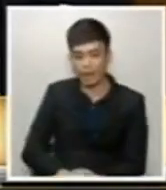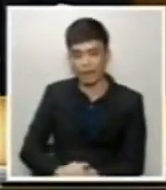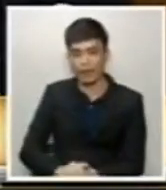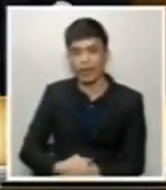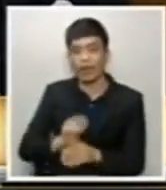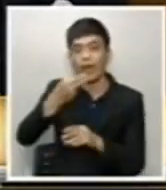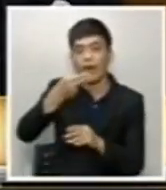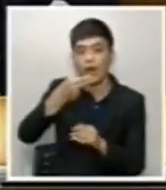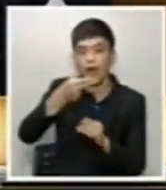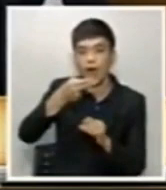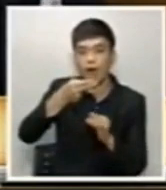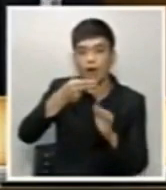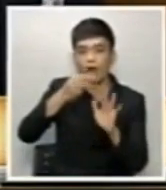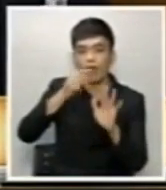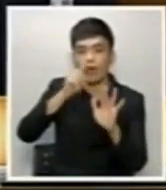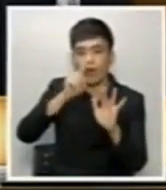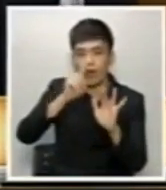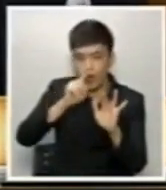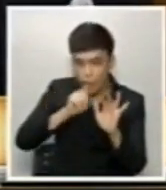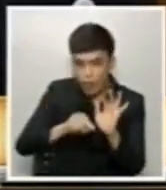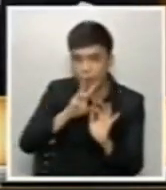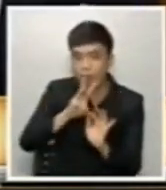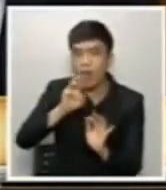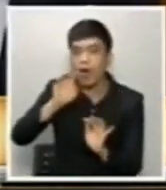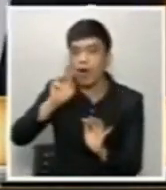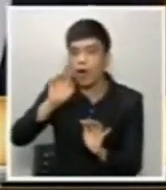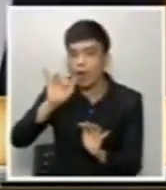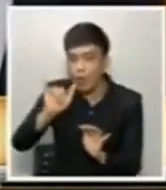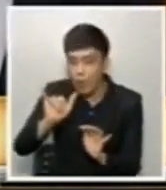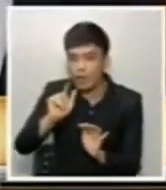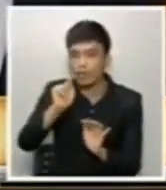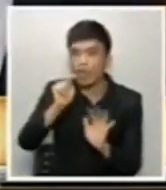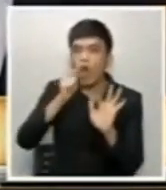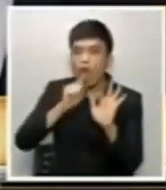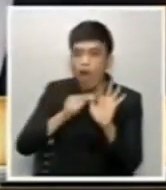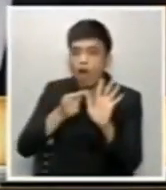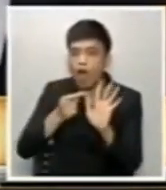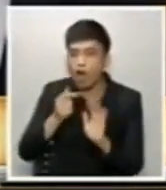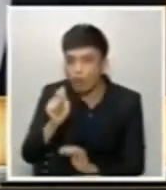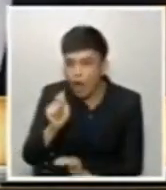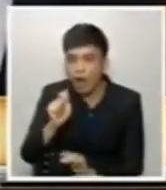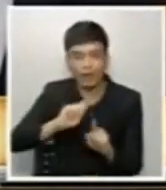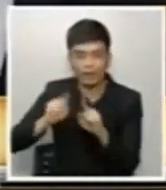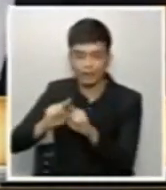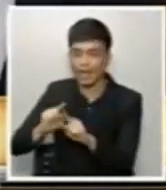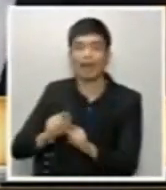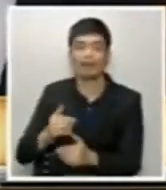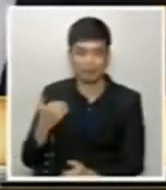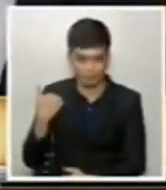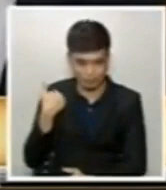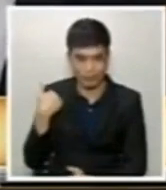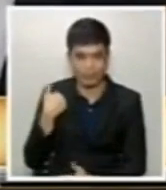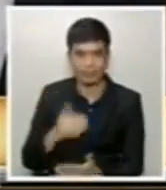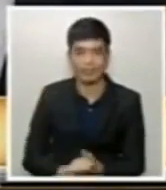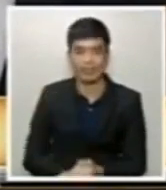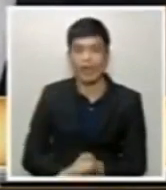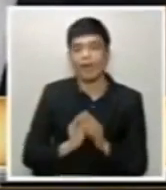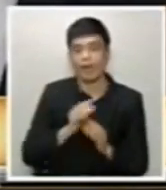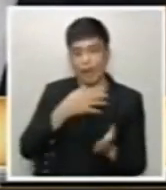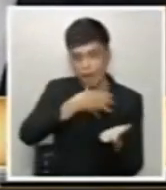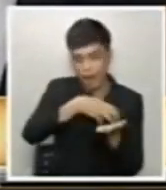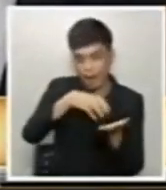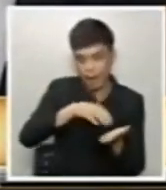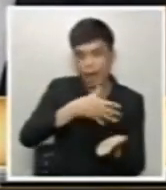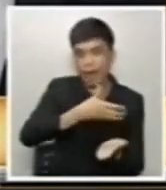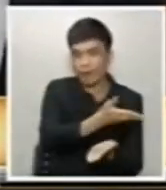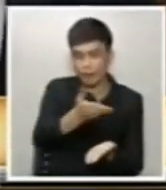ห้วยต่อสำหรับประเด็นแนวทางในการแก้ไขปัญหาในส่วนของอำเภออ่าวลึกนะครับก็เรียนให้ท่านสมาชิกได้สบายใจนะ